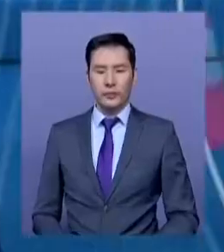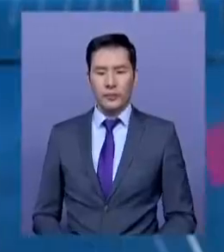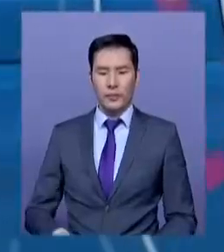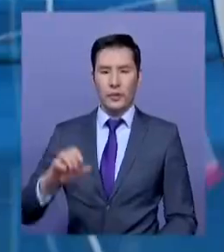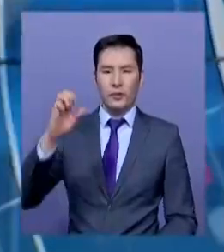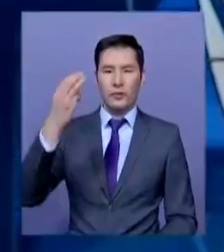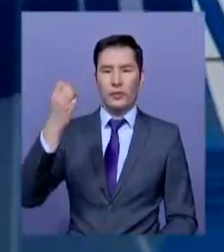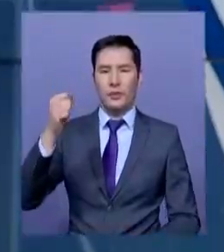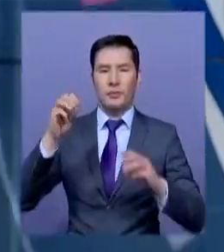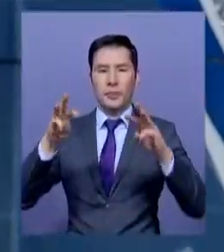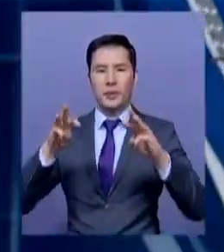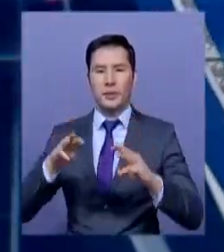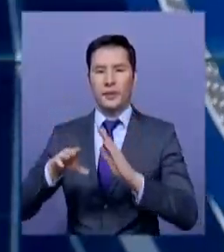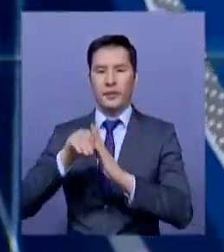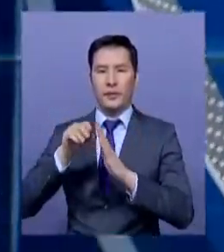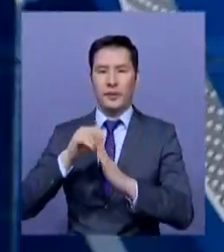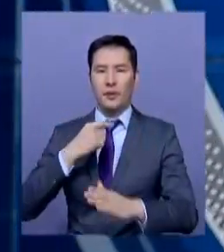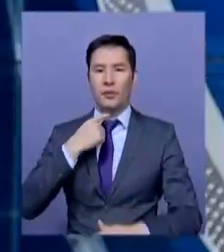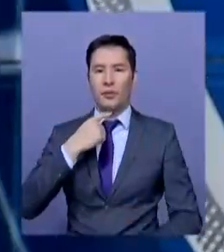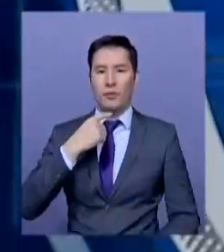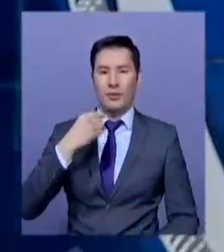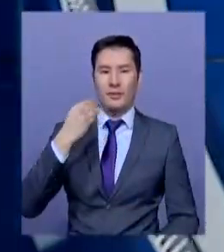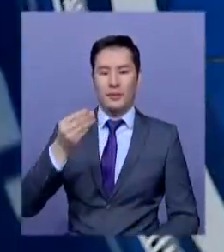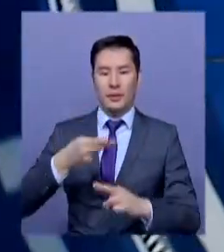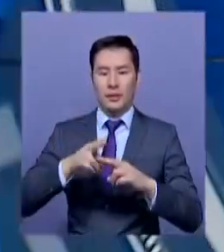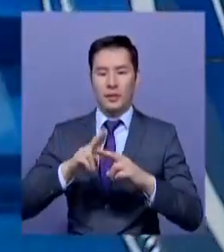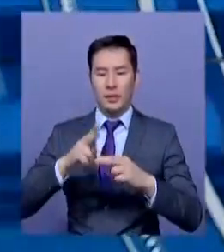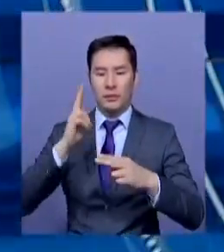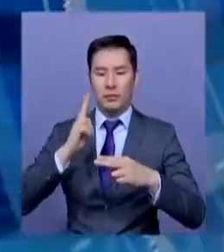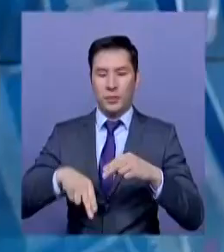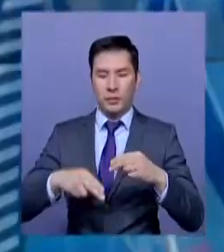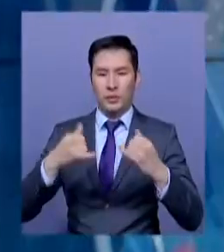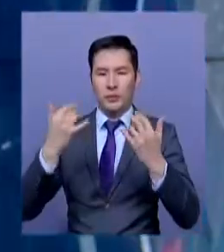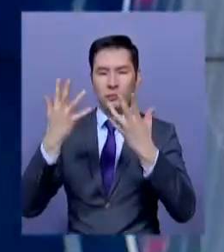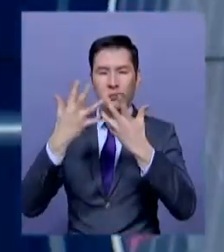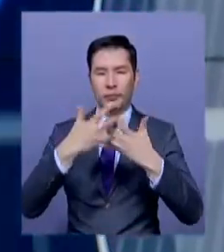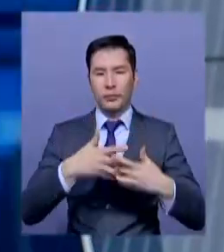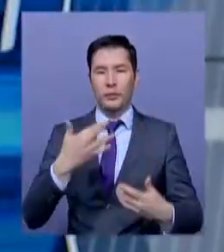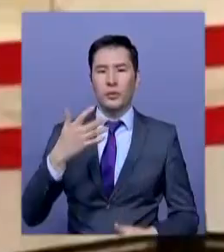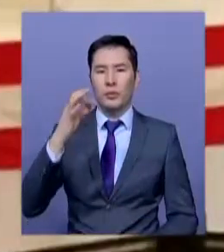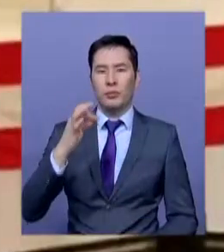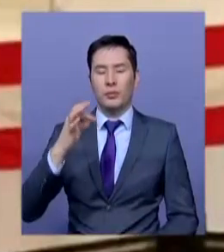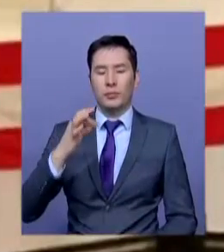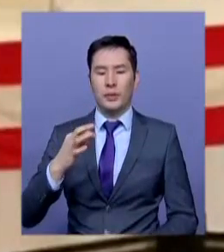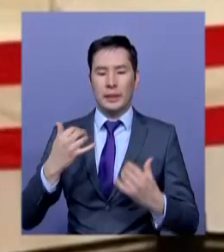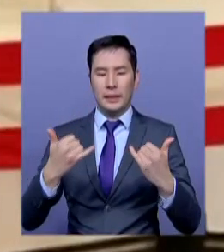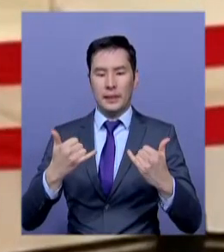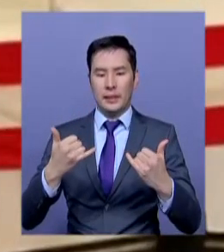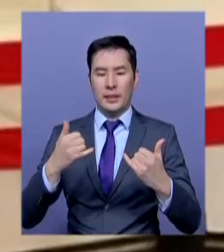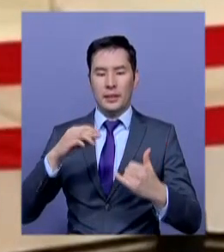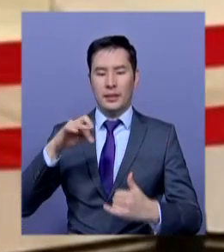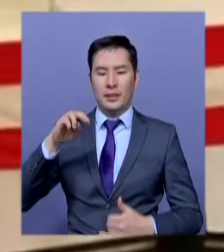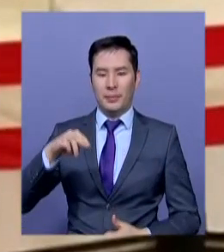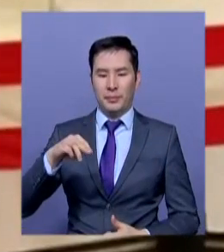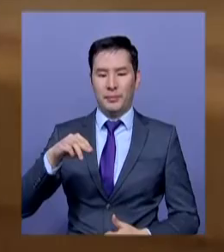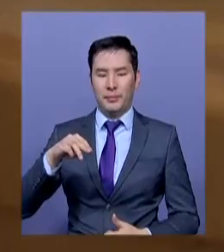АҚШ-та президент сайлауына дауыс беру аяқталып, дауыстарды есептеу жұмысы жүріп жатыр. Президенттіктен қазіргі мемлекет басшысы